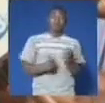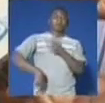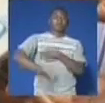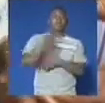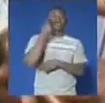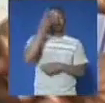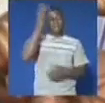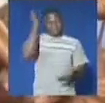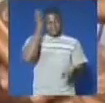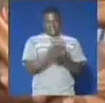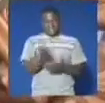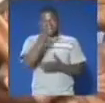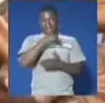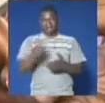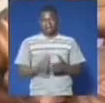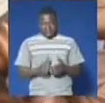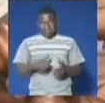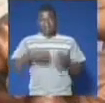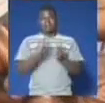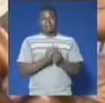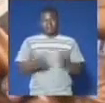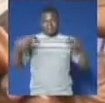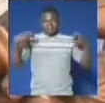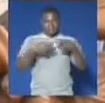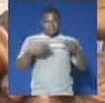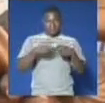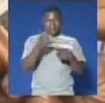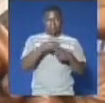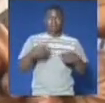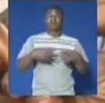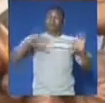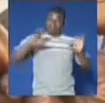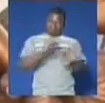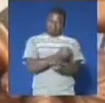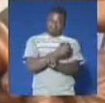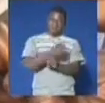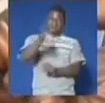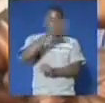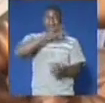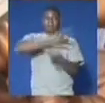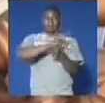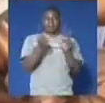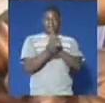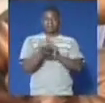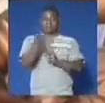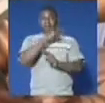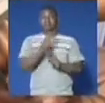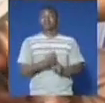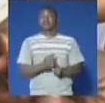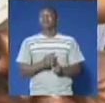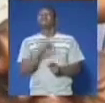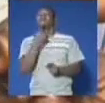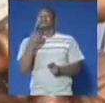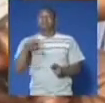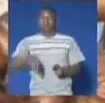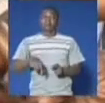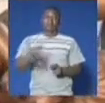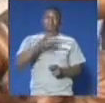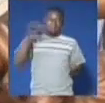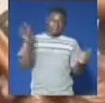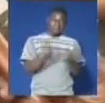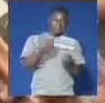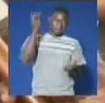arrêté l'alimentation énergétique par la Sonabel, le groupe a pris automatiquement le relais. Donc inutile de vous dire qu'avec cette